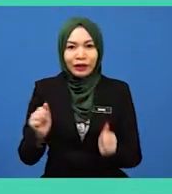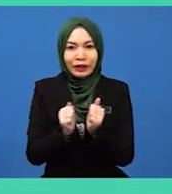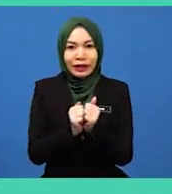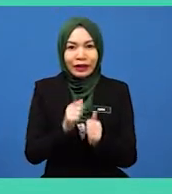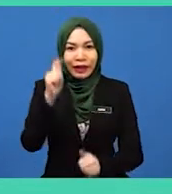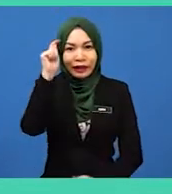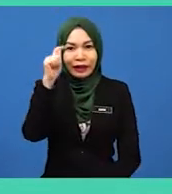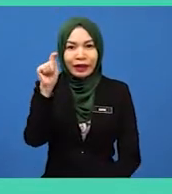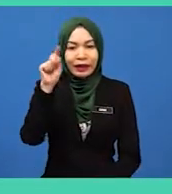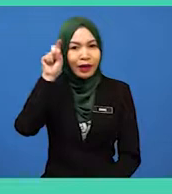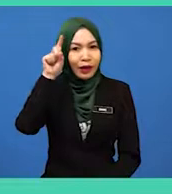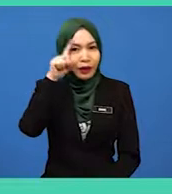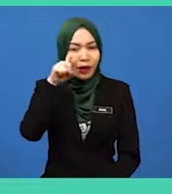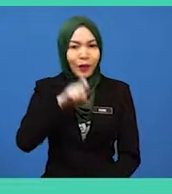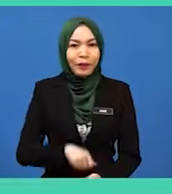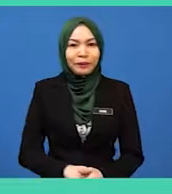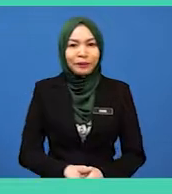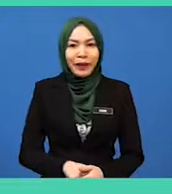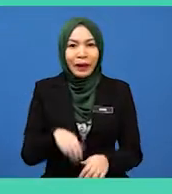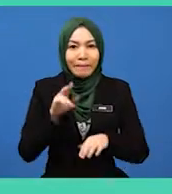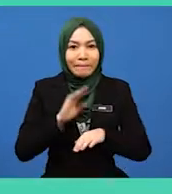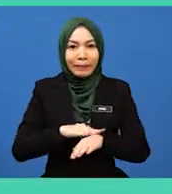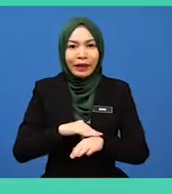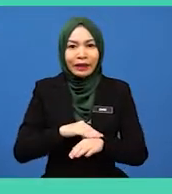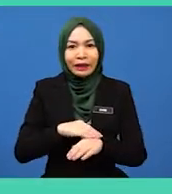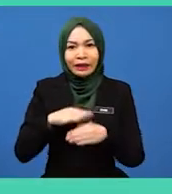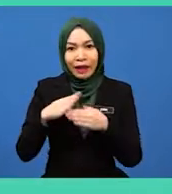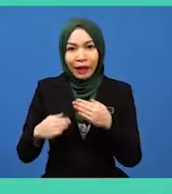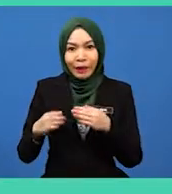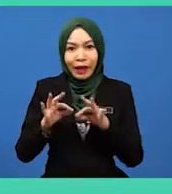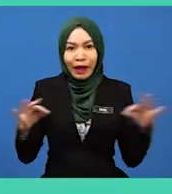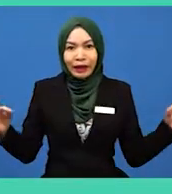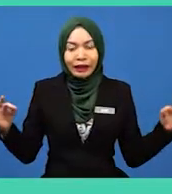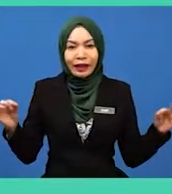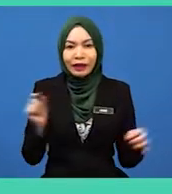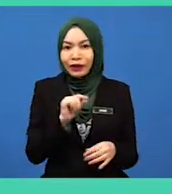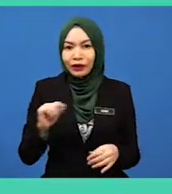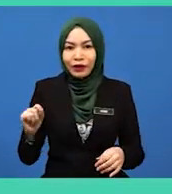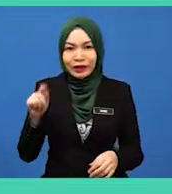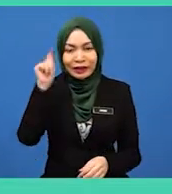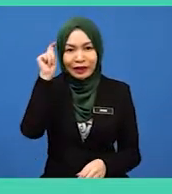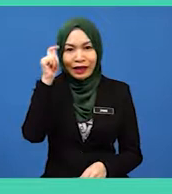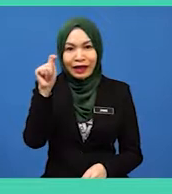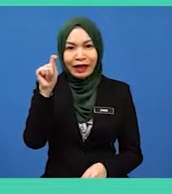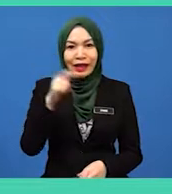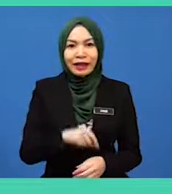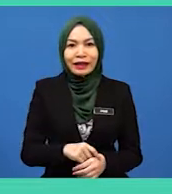koma. Pada penghujung ayat seruan pula ditulis tanda seru.